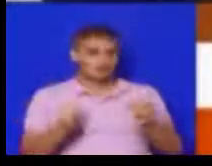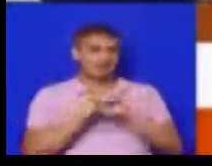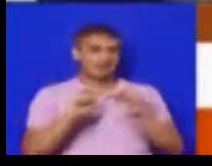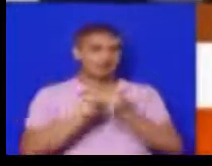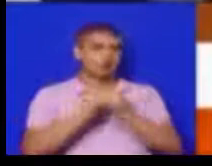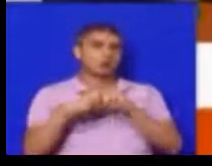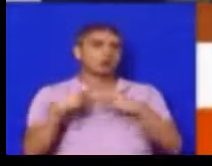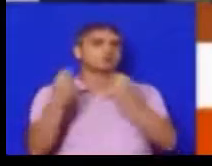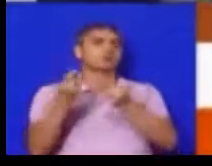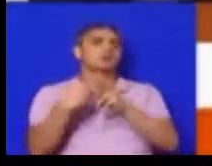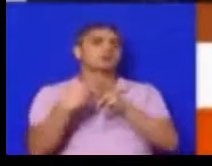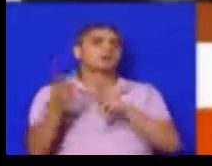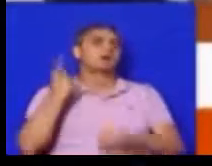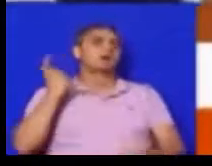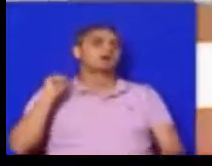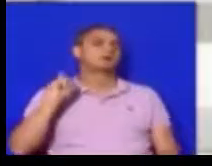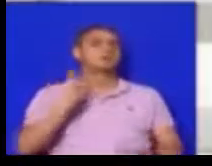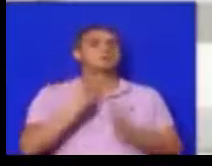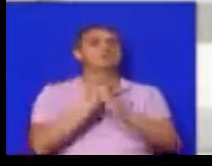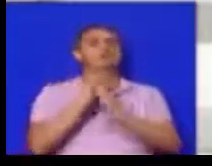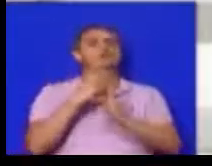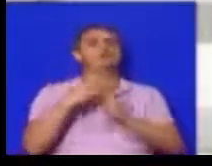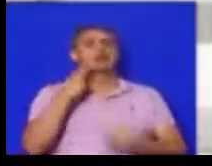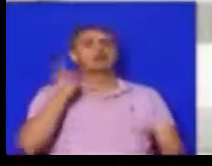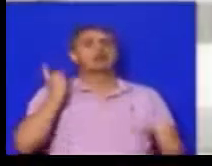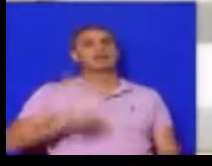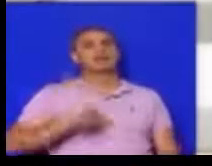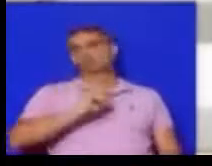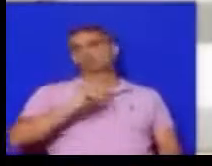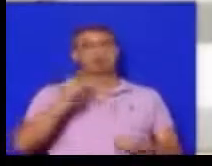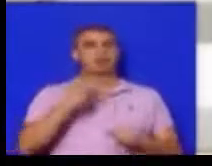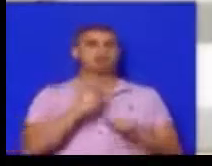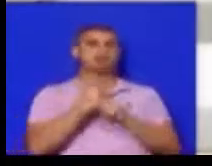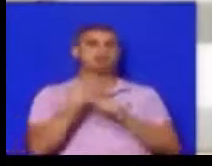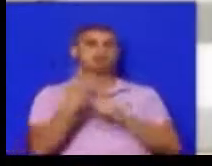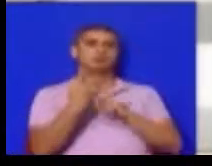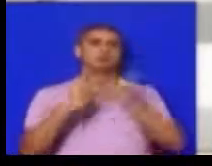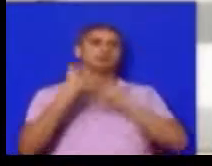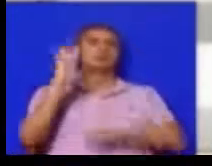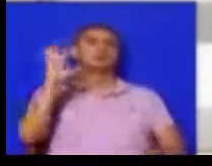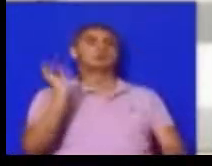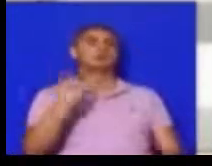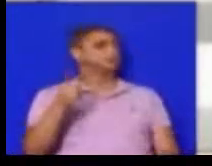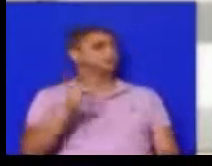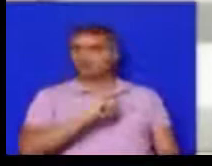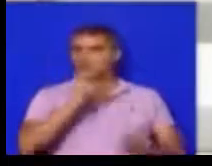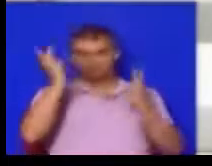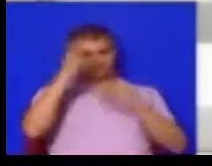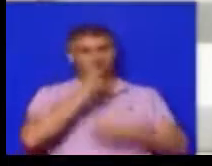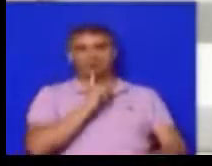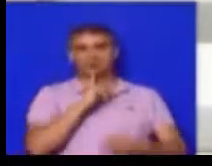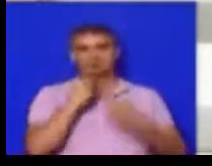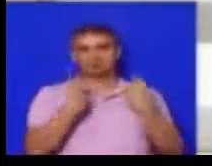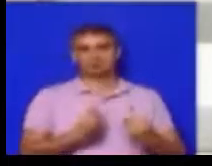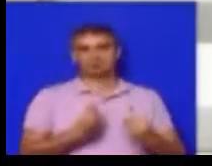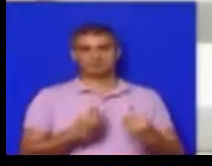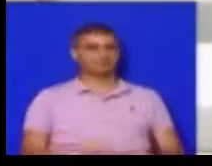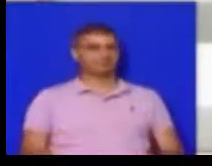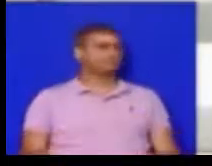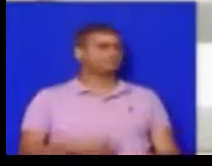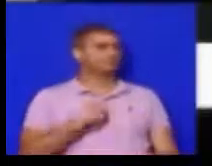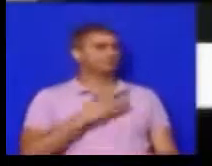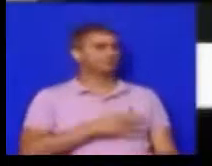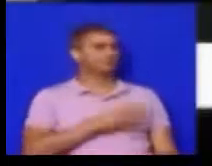להם רק את מבקש מהם את ההתחייבות שהם לא יעשירו מעל 5%. Okay. זה לא הסכם מספיק טוב. אני רוצה רגע לשאול